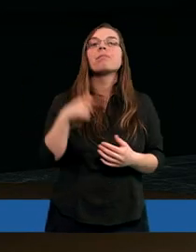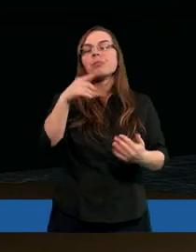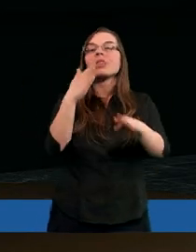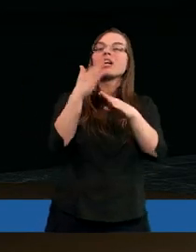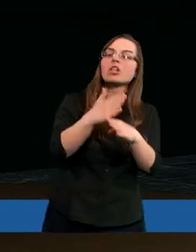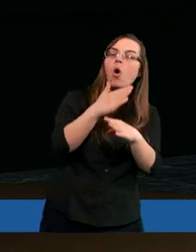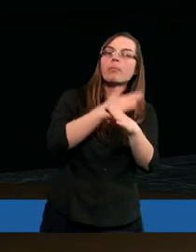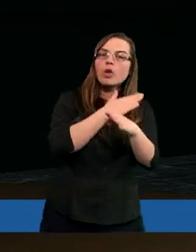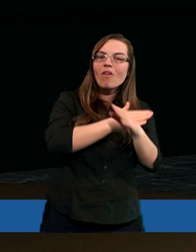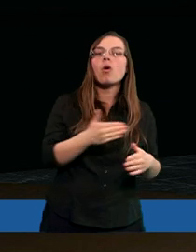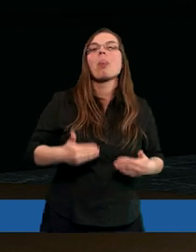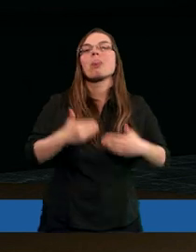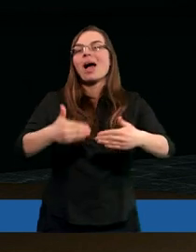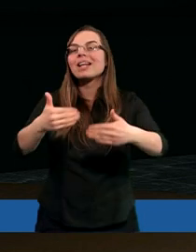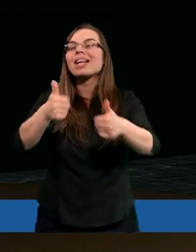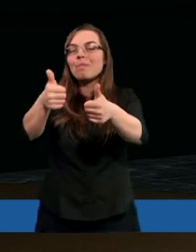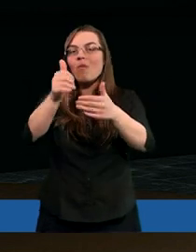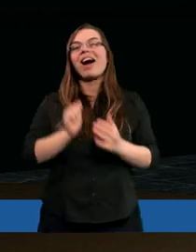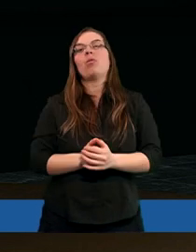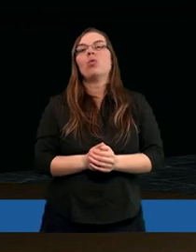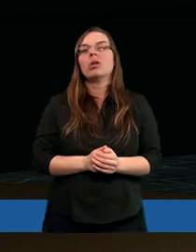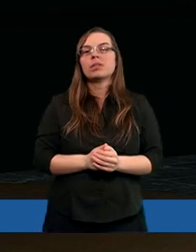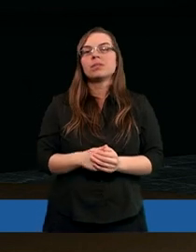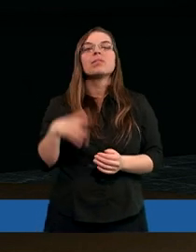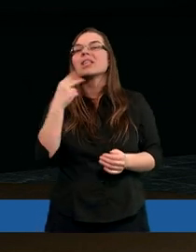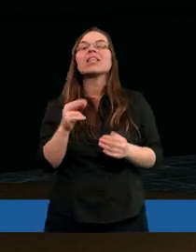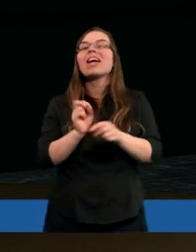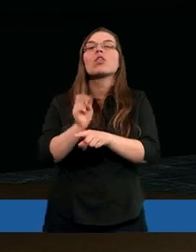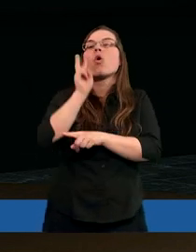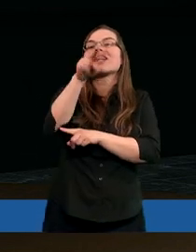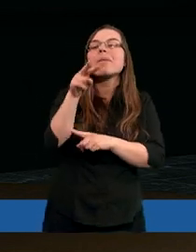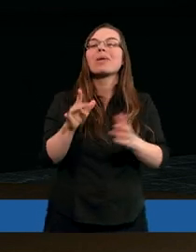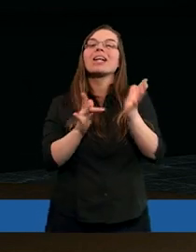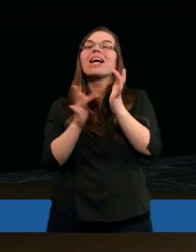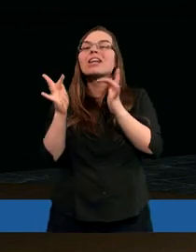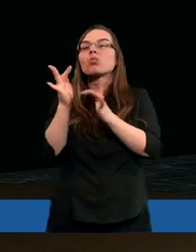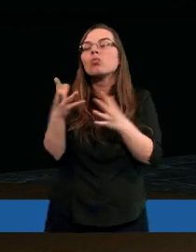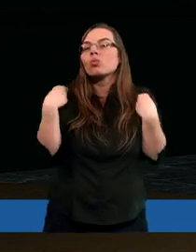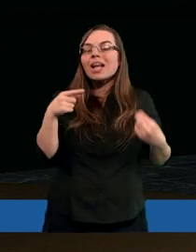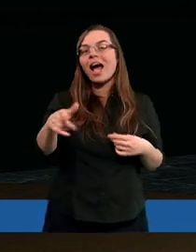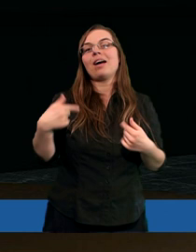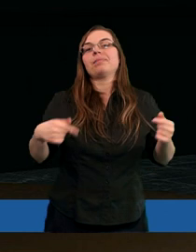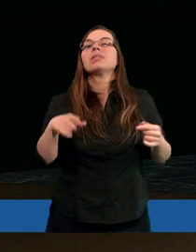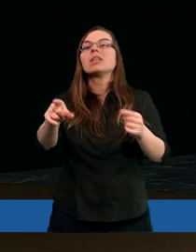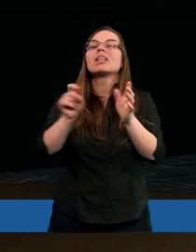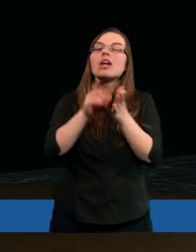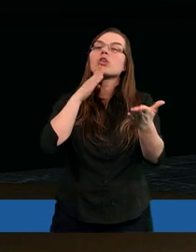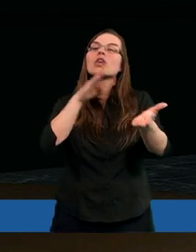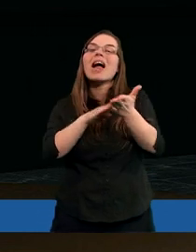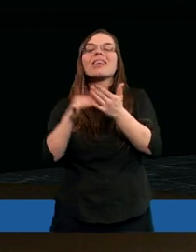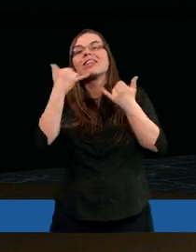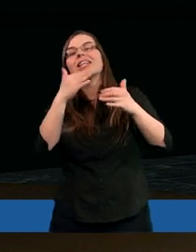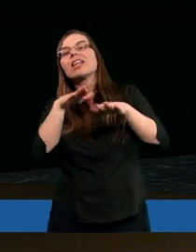stopniowo następowało. I jeszcze po wniebowstąpieniu Jezusa, jeszcze miał różne słabe swoje strony,